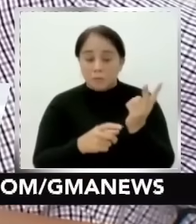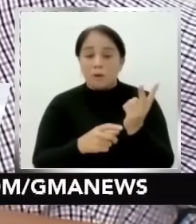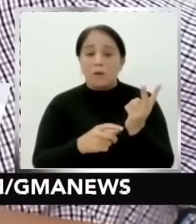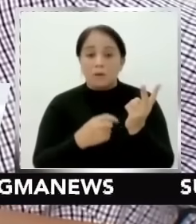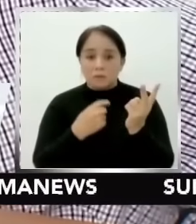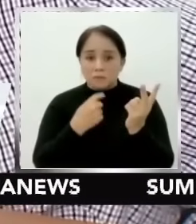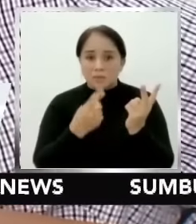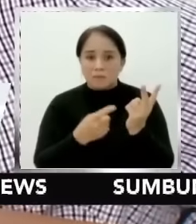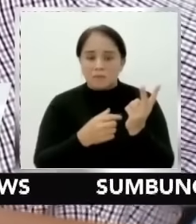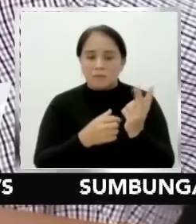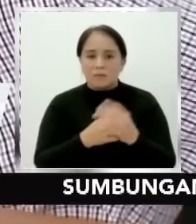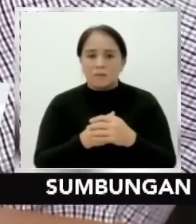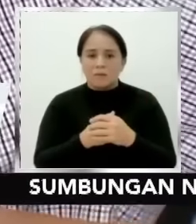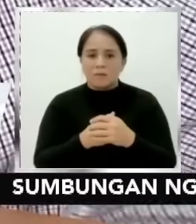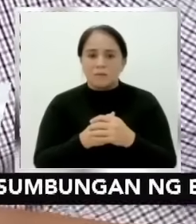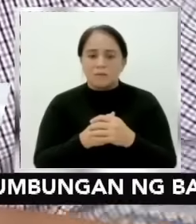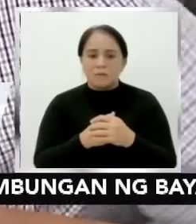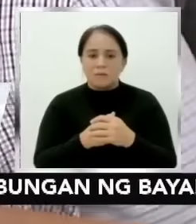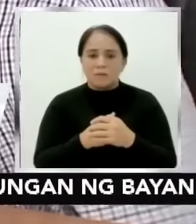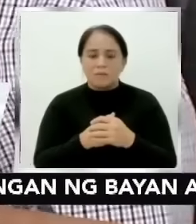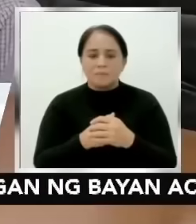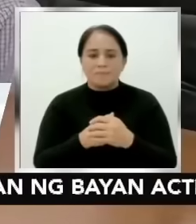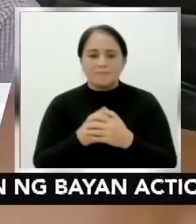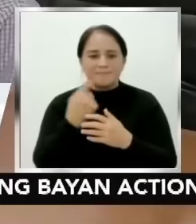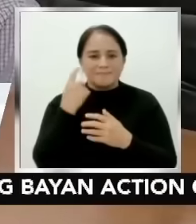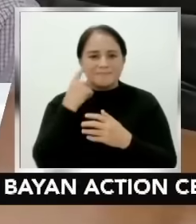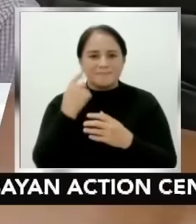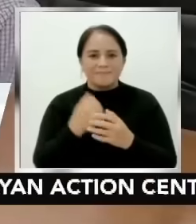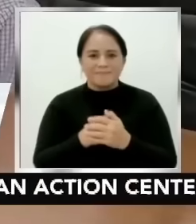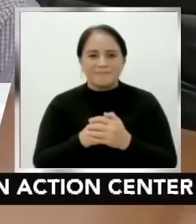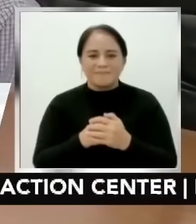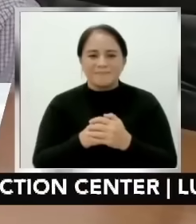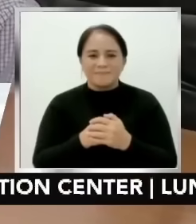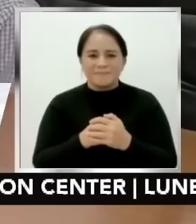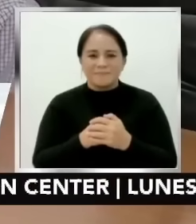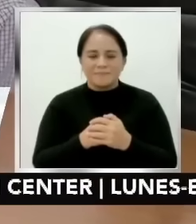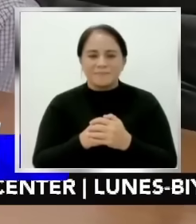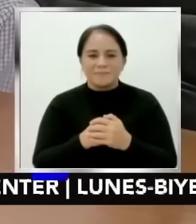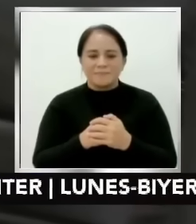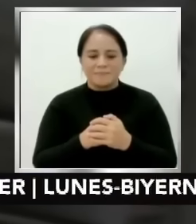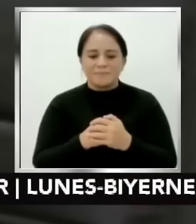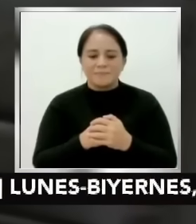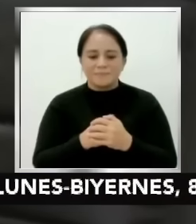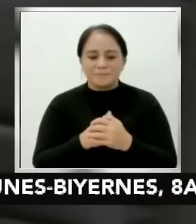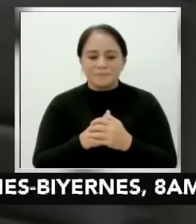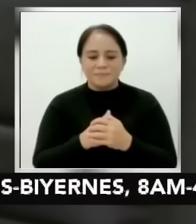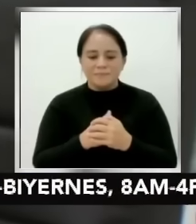come clean. They should investigate their own ranks. Para sa GMA Integrated News,